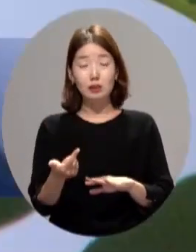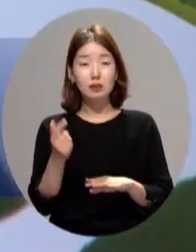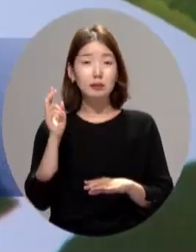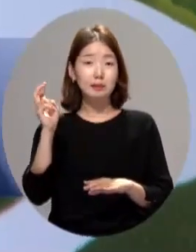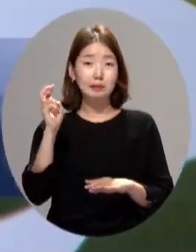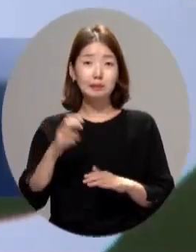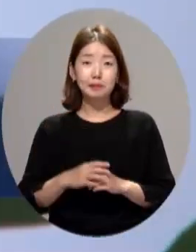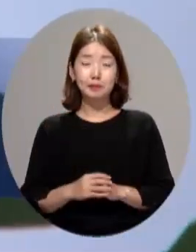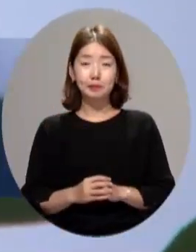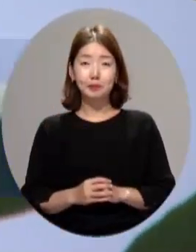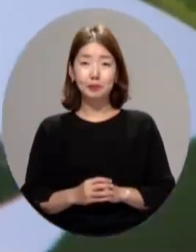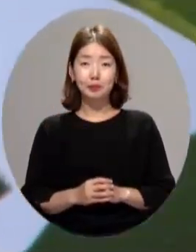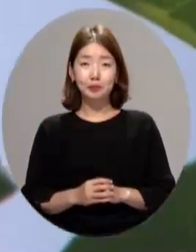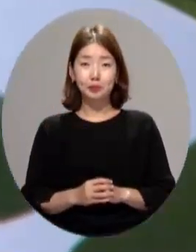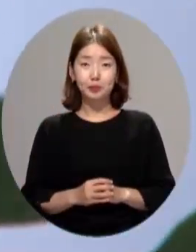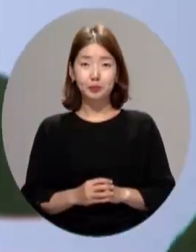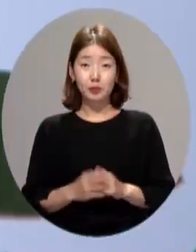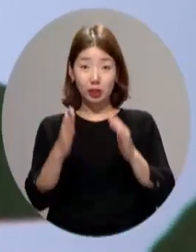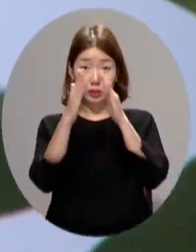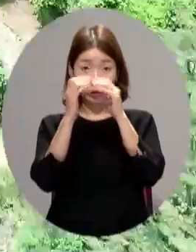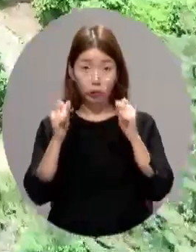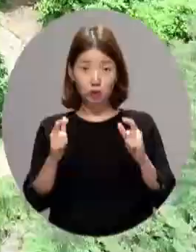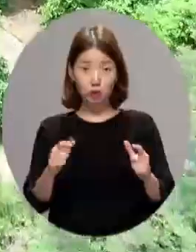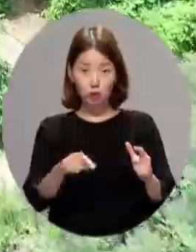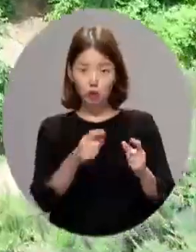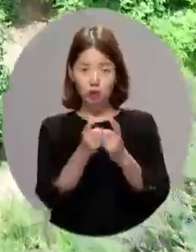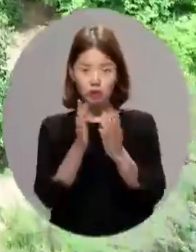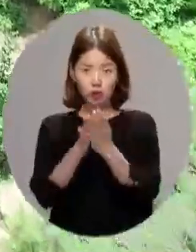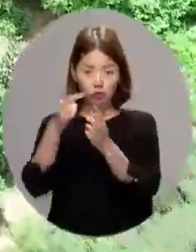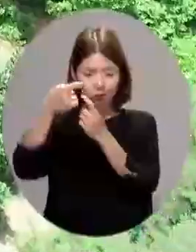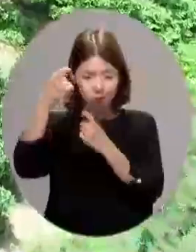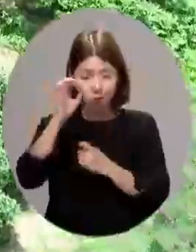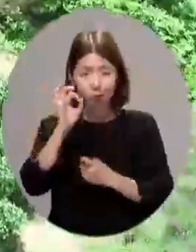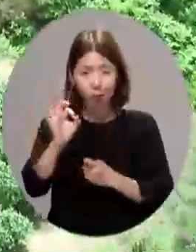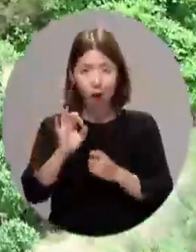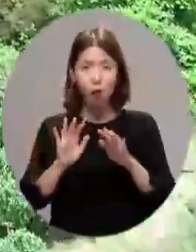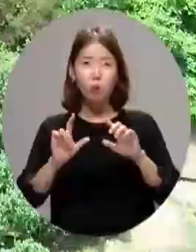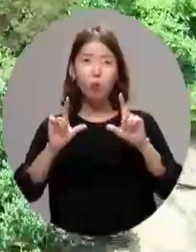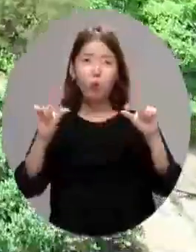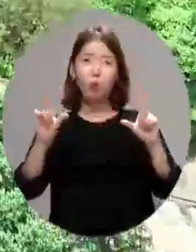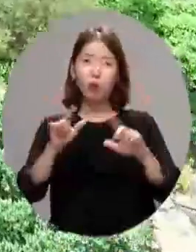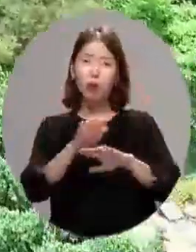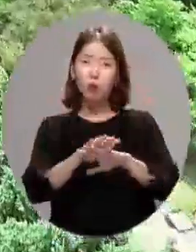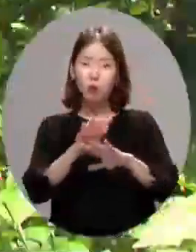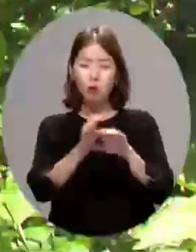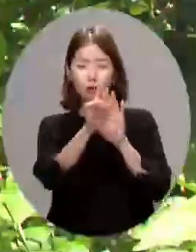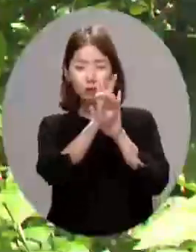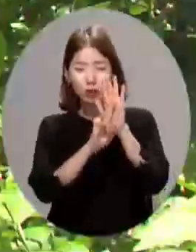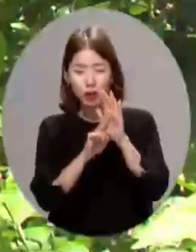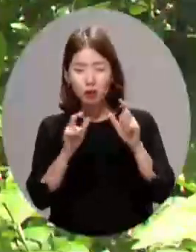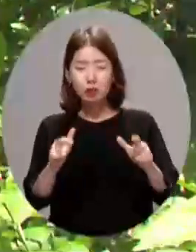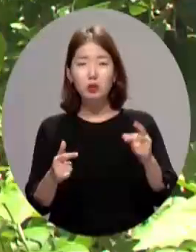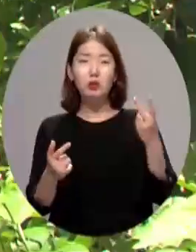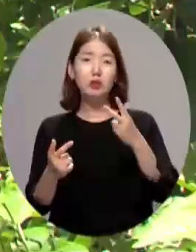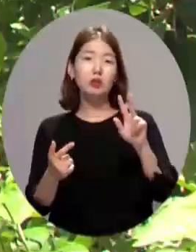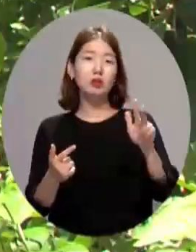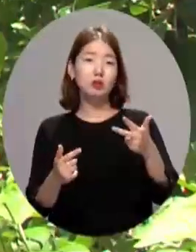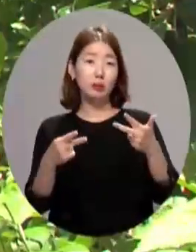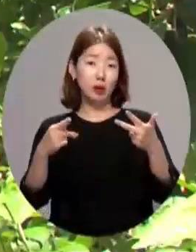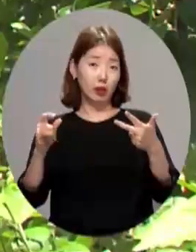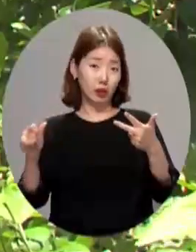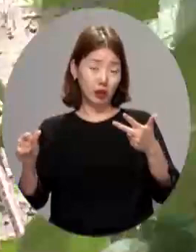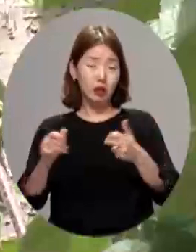지금 판단을 하고 있거든요. 전라북도가 현장 실사를 통해 확정한 올해 농산물 저온 피해 면적은